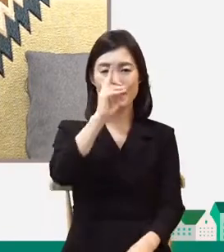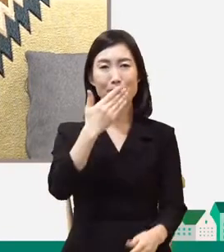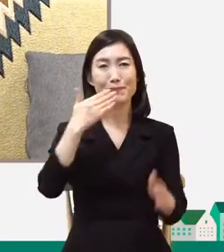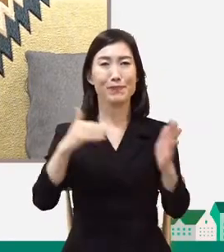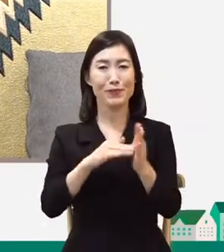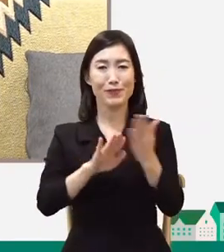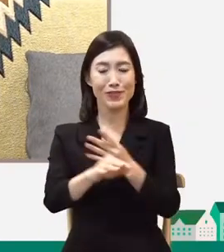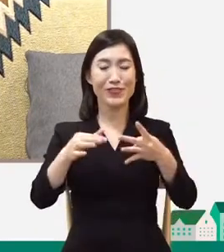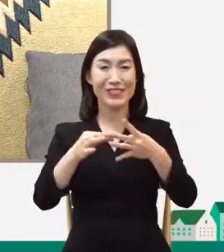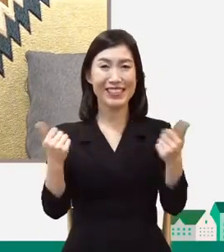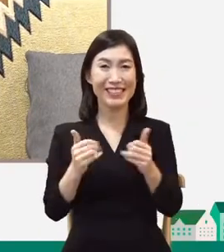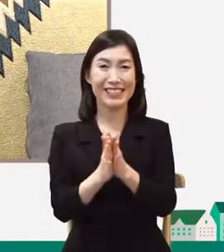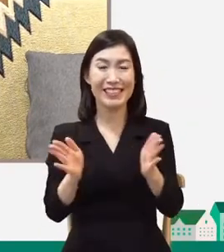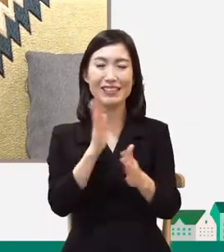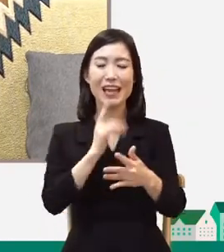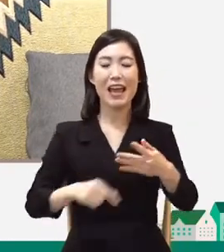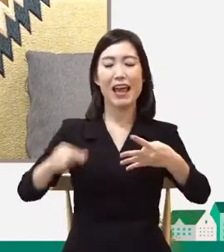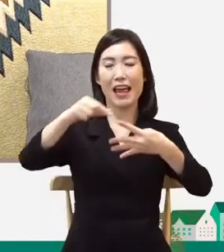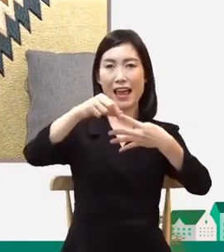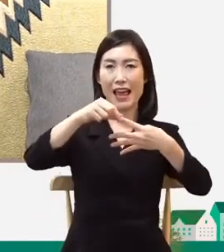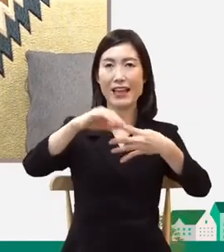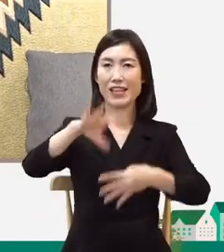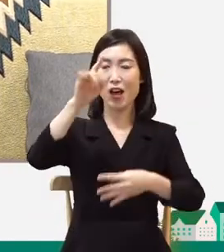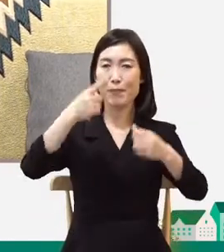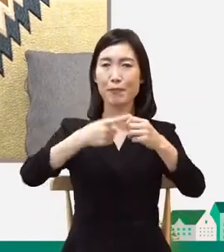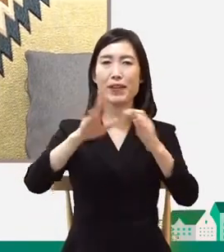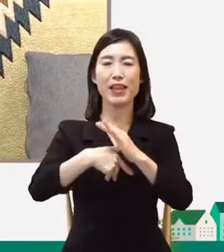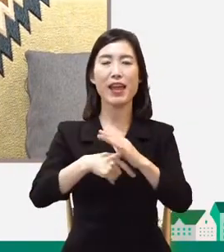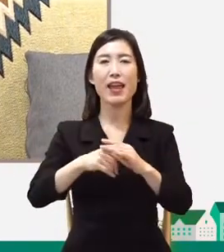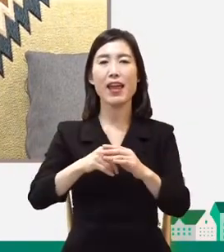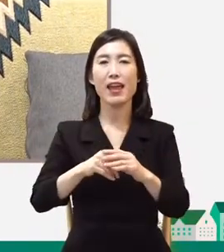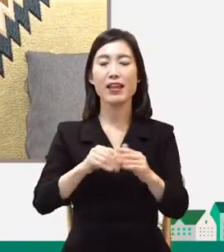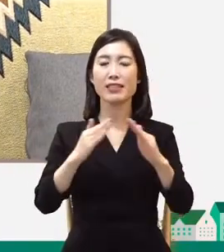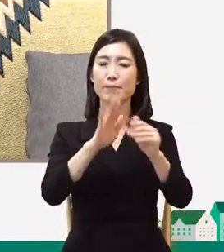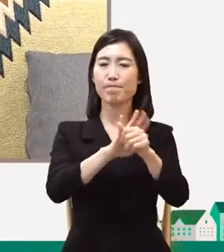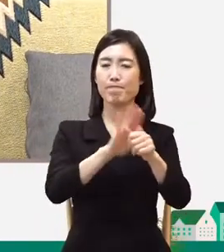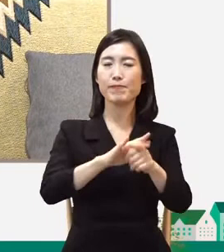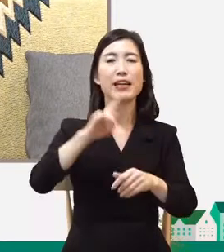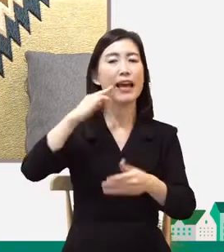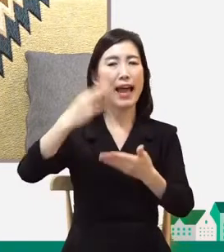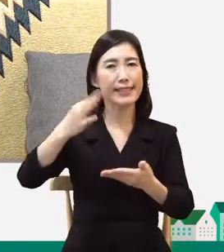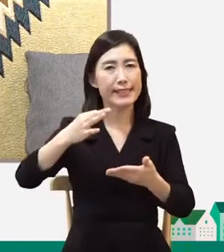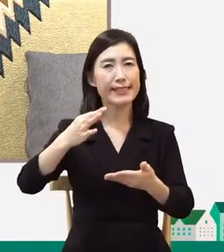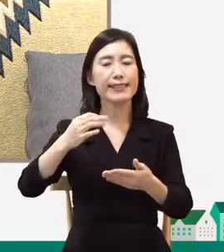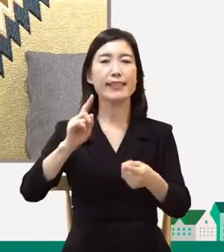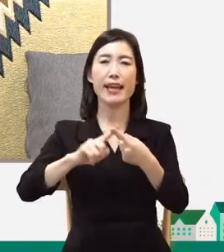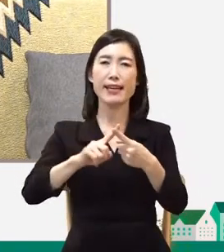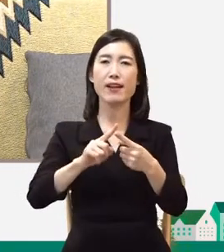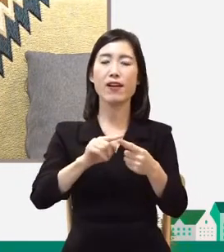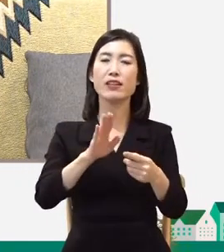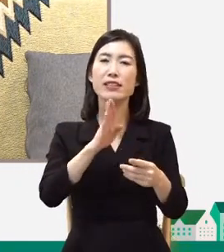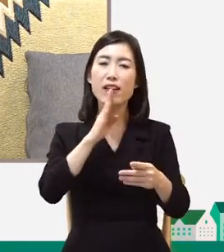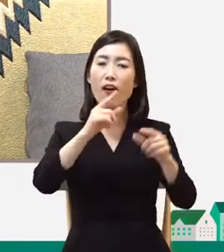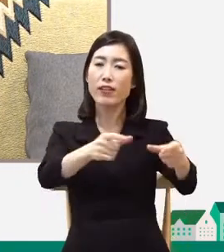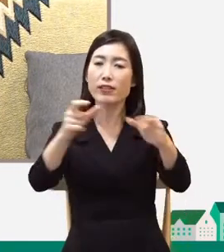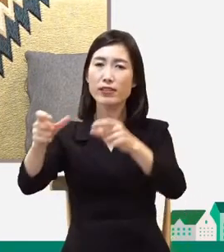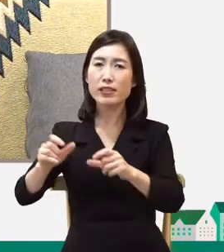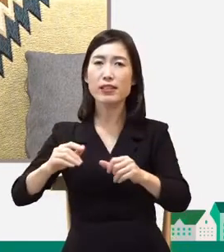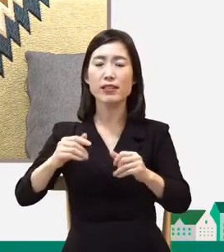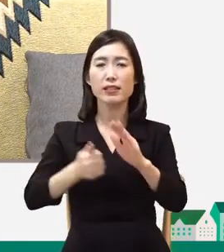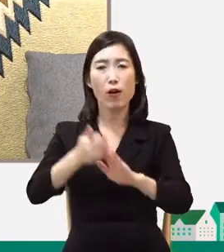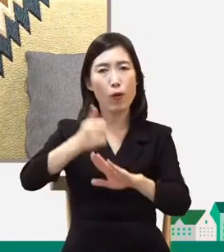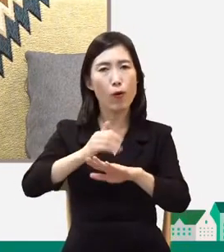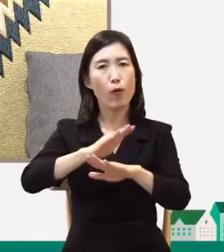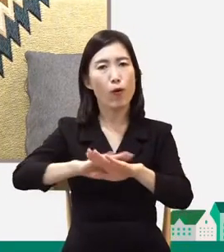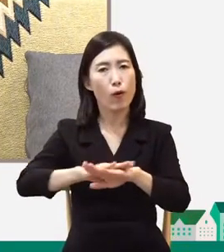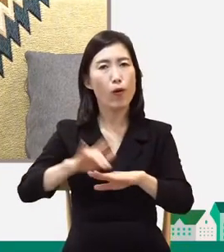오전에 있는 여러 가지 가치와 이론에 대해서 공부를 하셨을 텐데 그런 가치와 이론이 실제 현장에서 어떻게 실제화되고